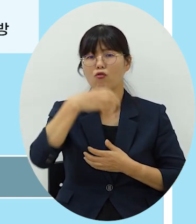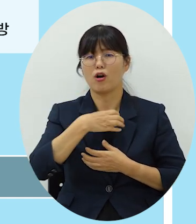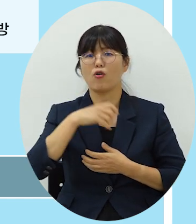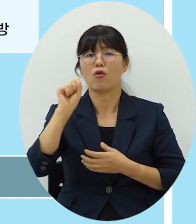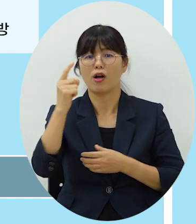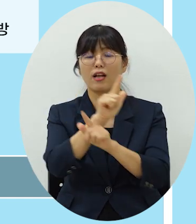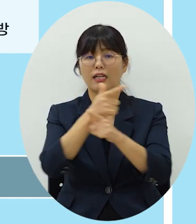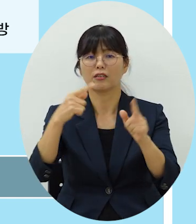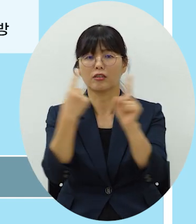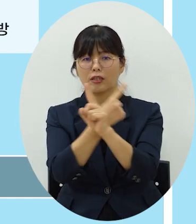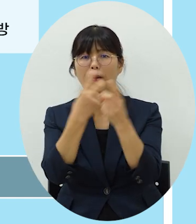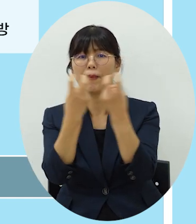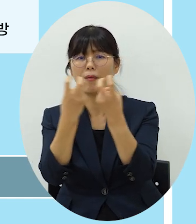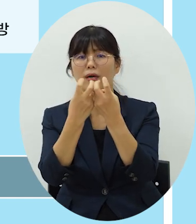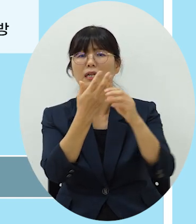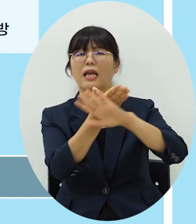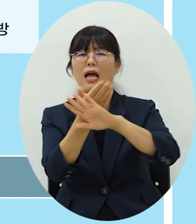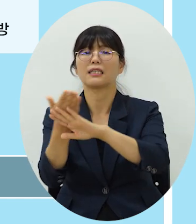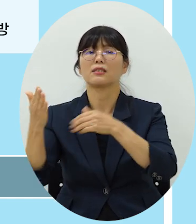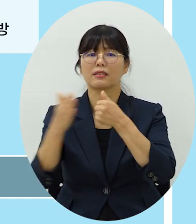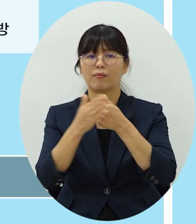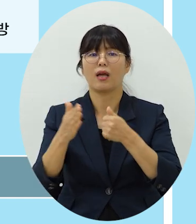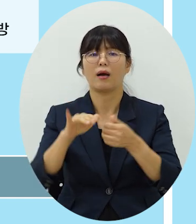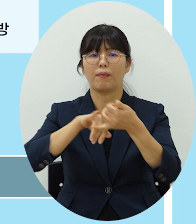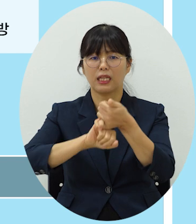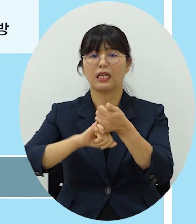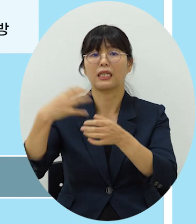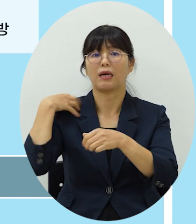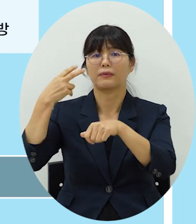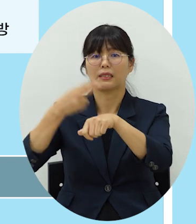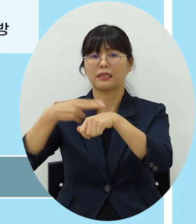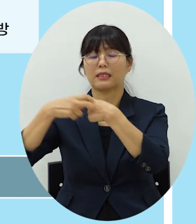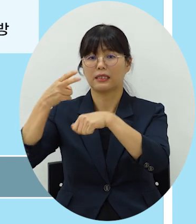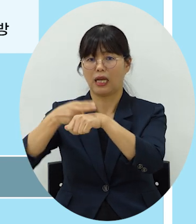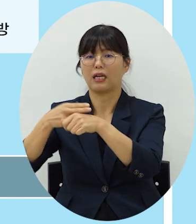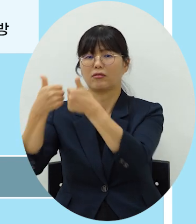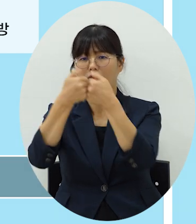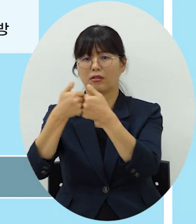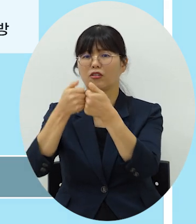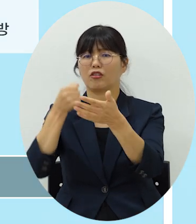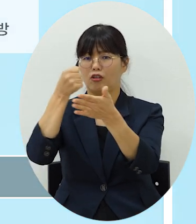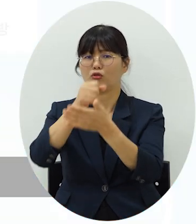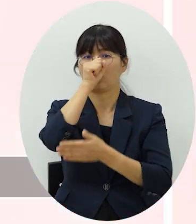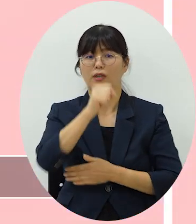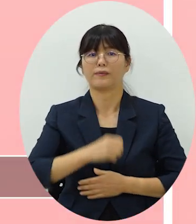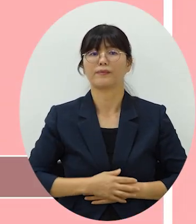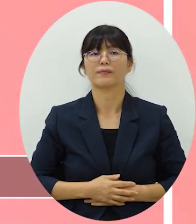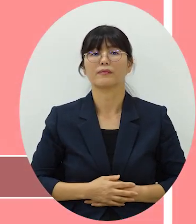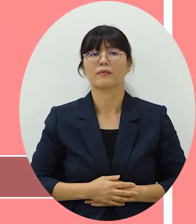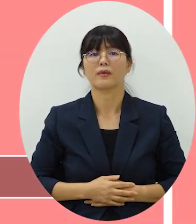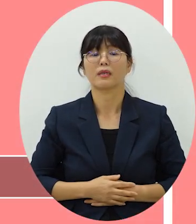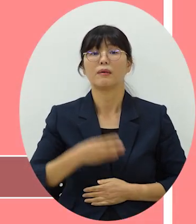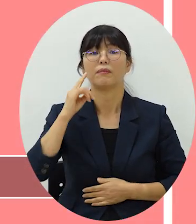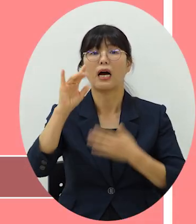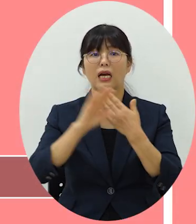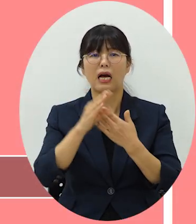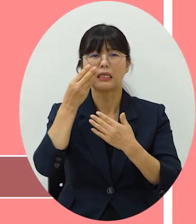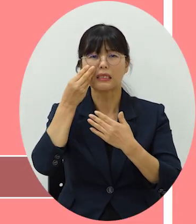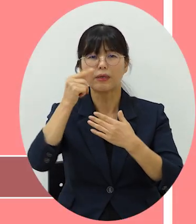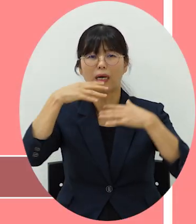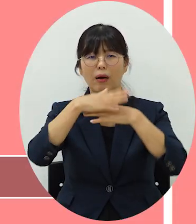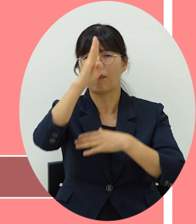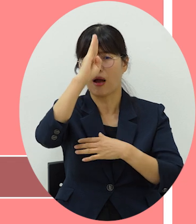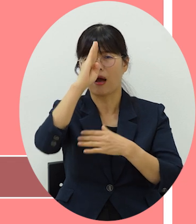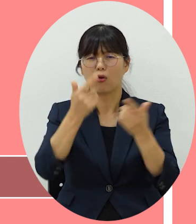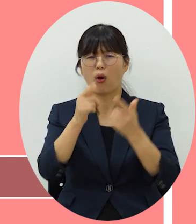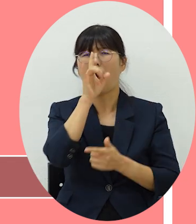따라 치료 방침이 달라질 수 있으니 반드시 담당 의사와 상의하여 결정하도록 합니다. 만약 이상